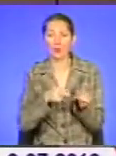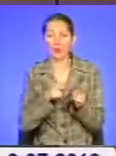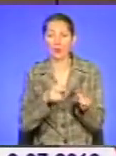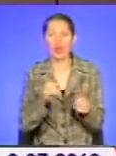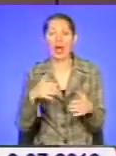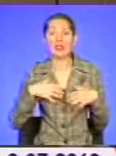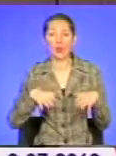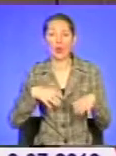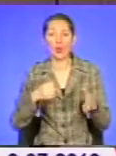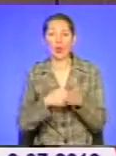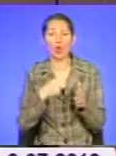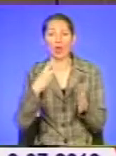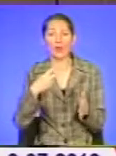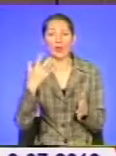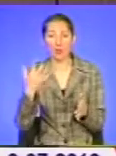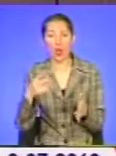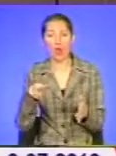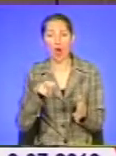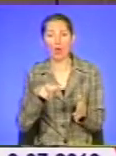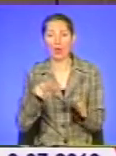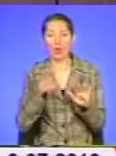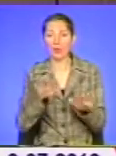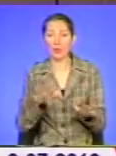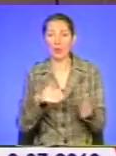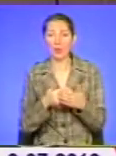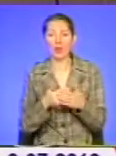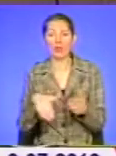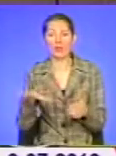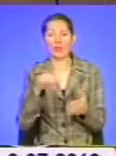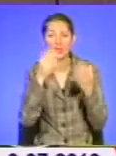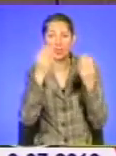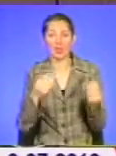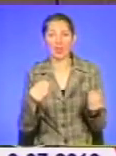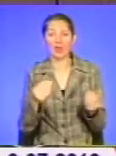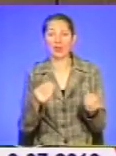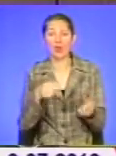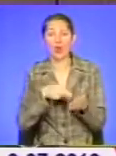до 25 липня місця майже на всі дні розібрали.